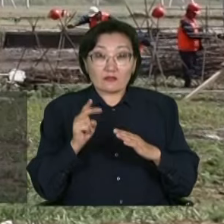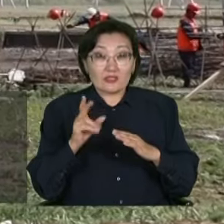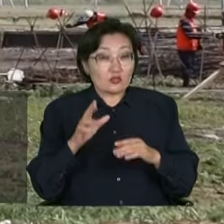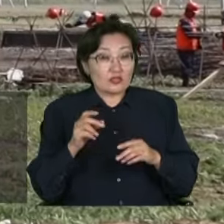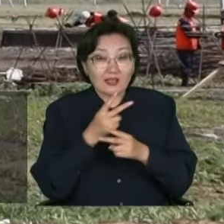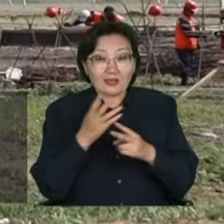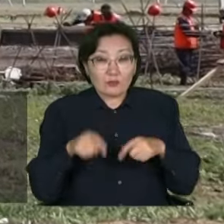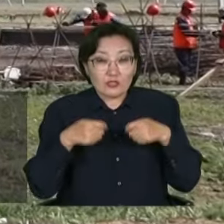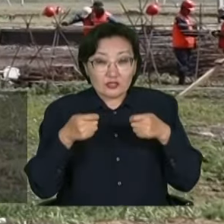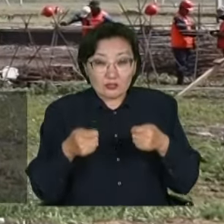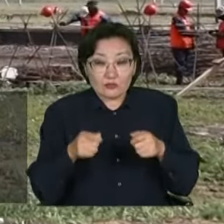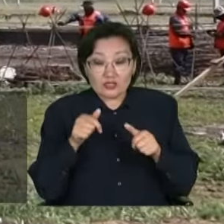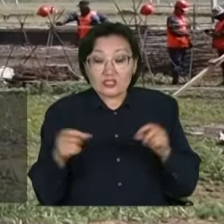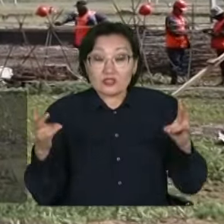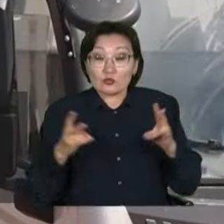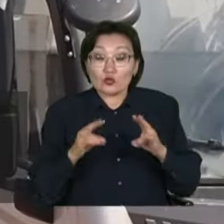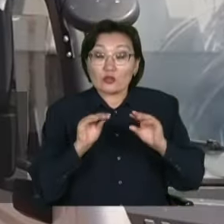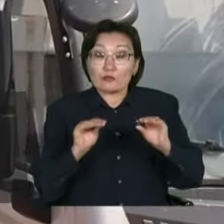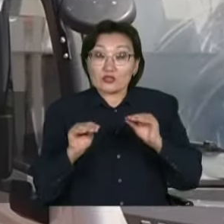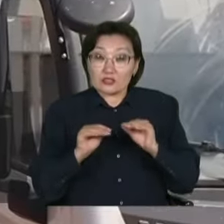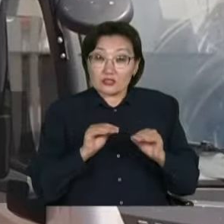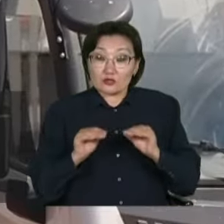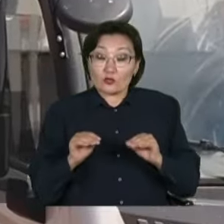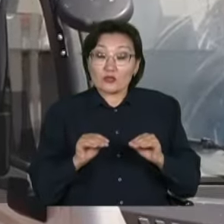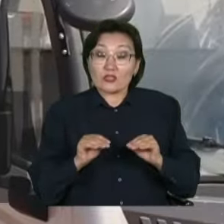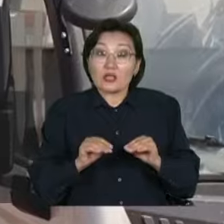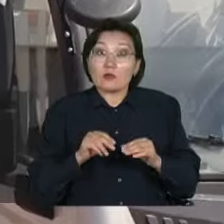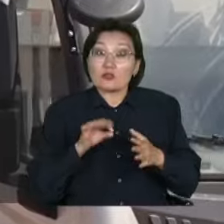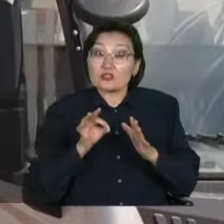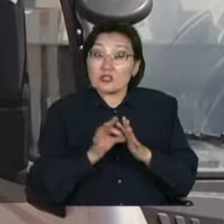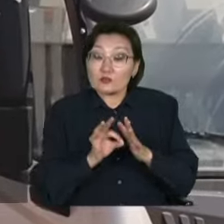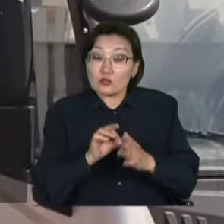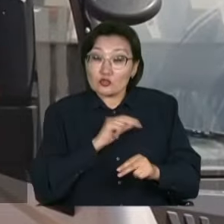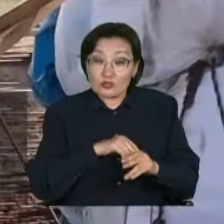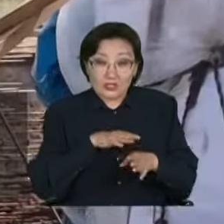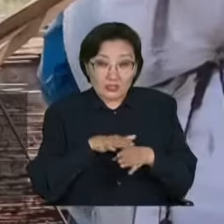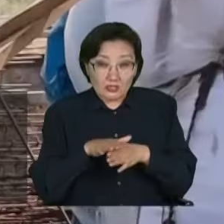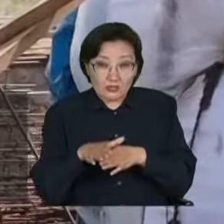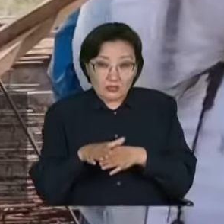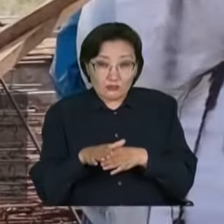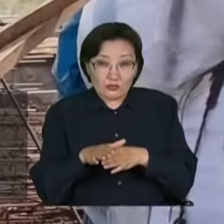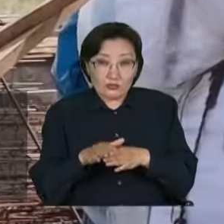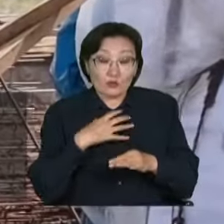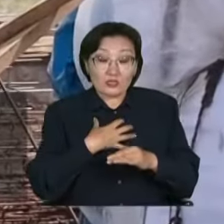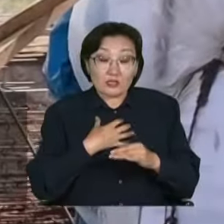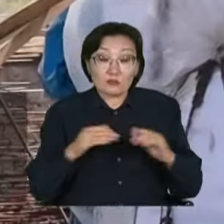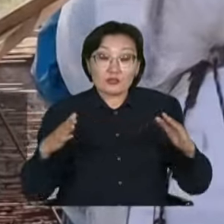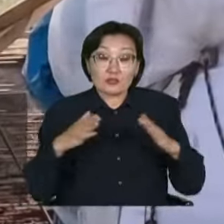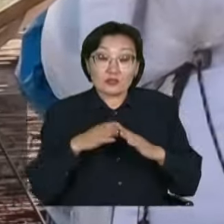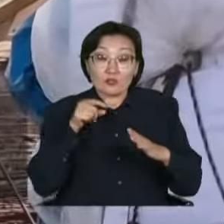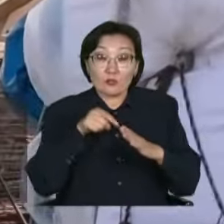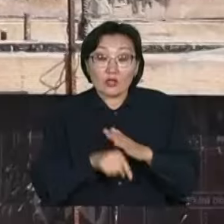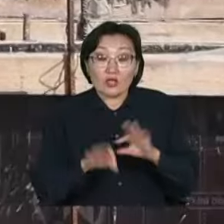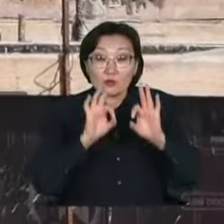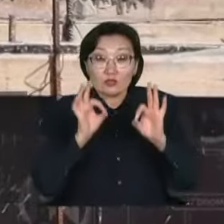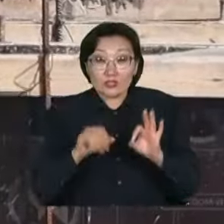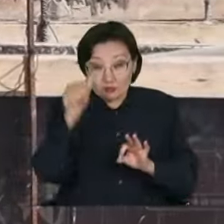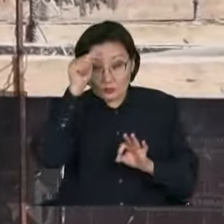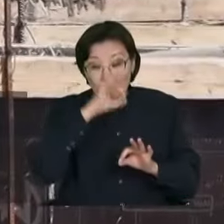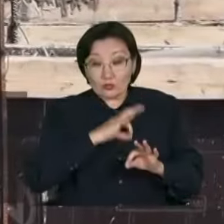Тұрғын үйлерден бөлек, мұнда қажетті инфрақұрылымды қалыптастыру мақсатында жұмыстар атқарылып жатыр. Сондай маңызды нысандардың бірі күз айында